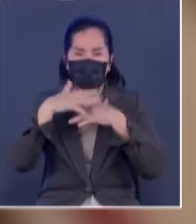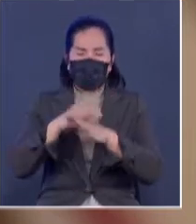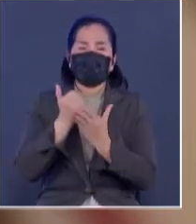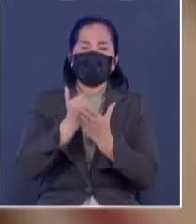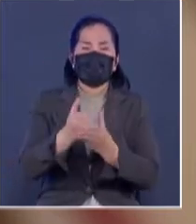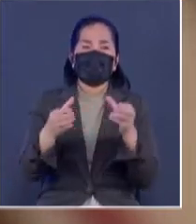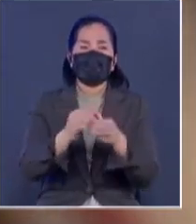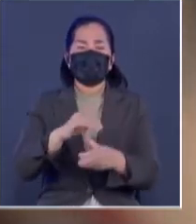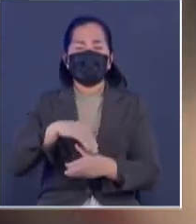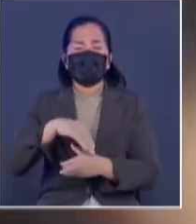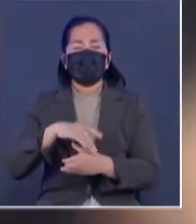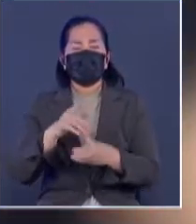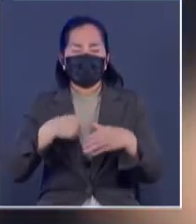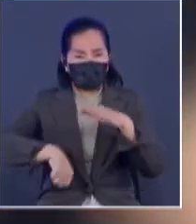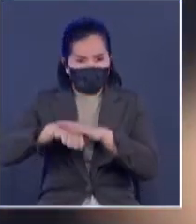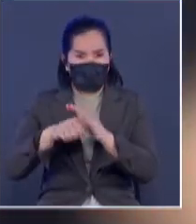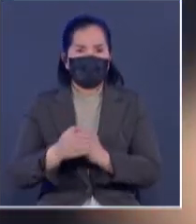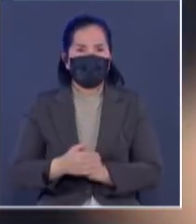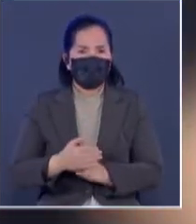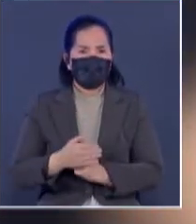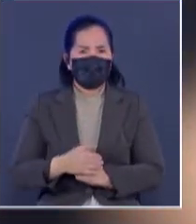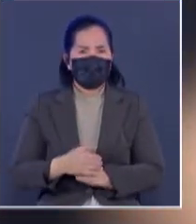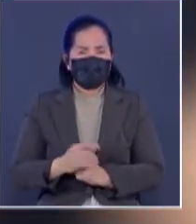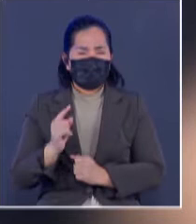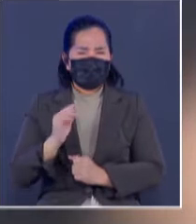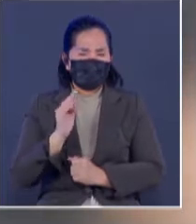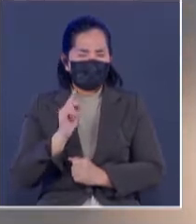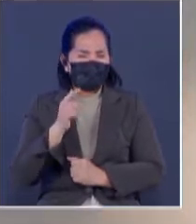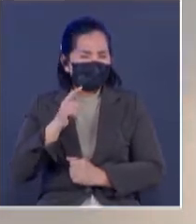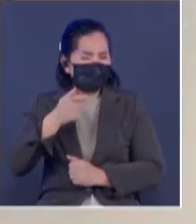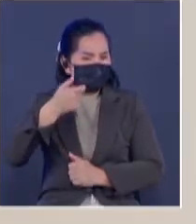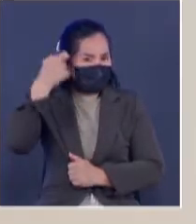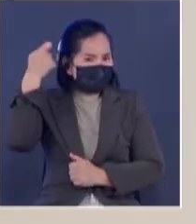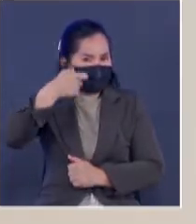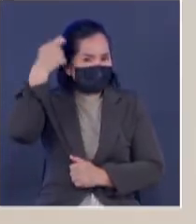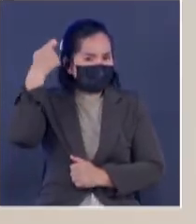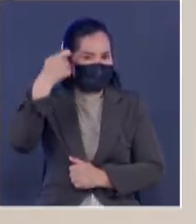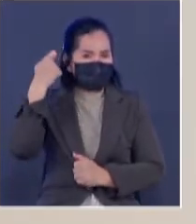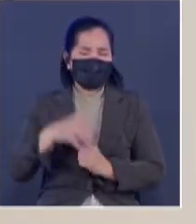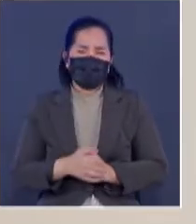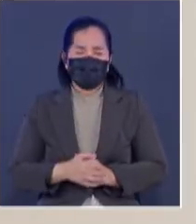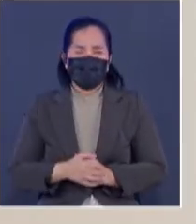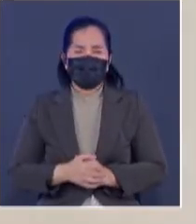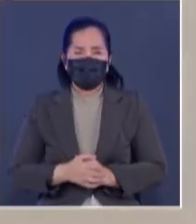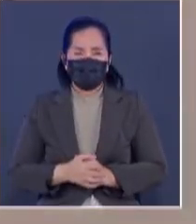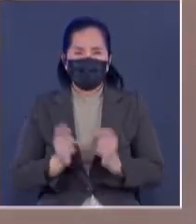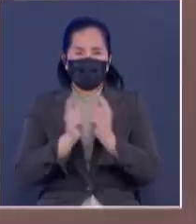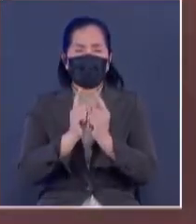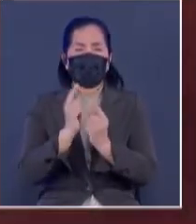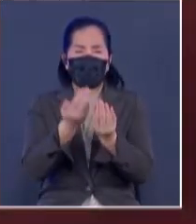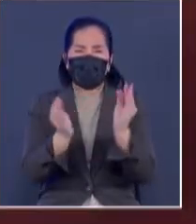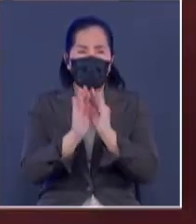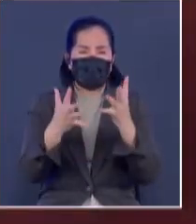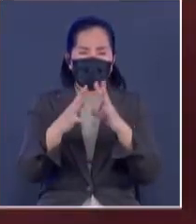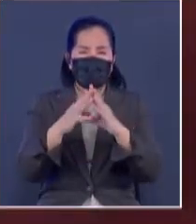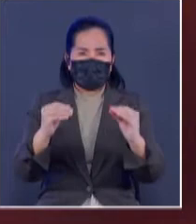ยทีมหมูป่าซึ่งก่อนหน้านี้นะคะนักร้องหนุ่มก็ลงทุนไถผมสั้นเกรียนแล้วก็ห่างลูกห่างภรรยามาหลายเดือนค่ะเพื่อบินไปถ่าย